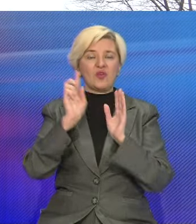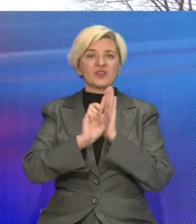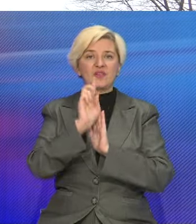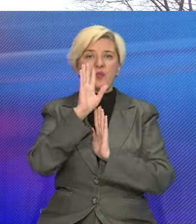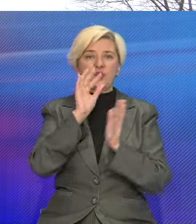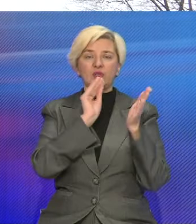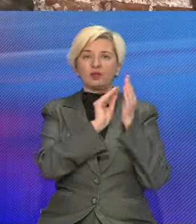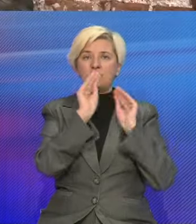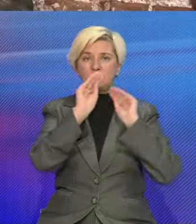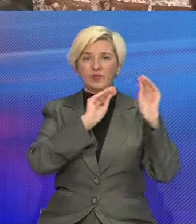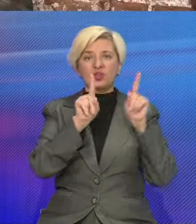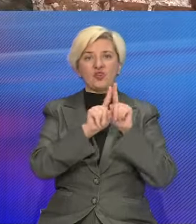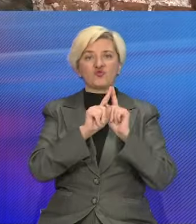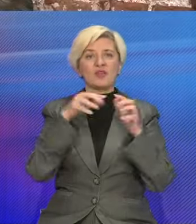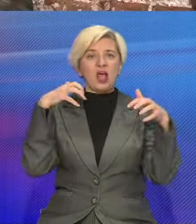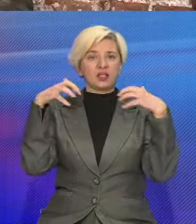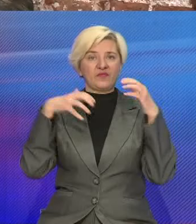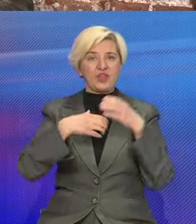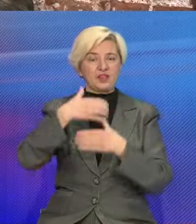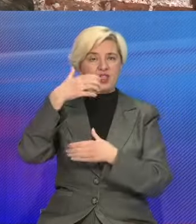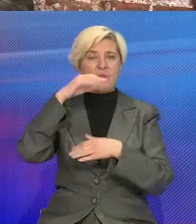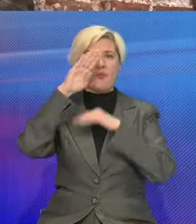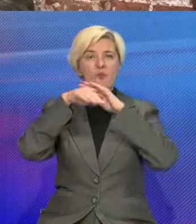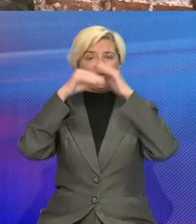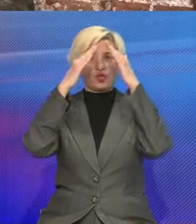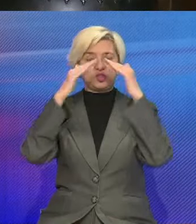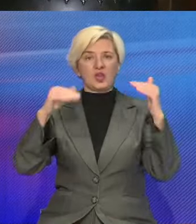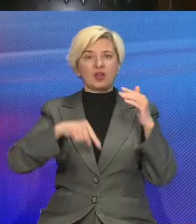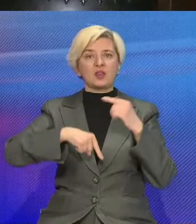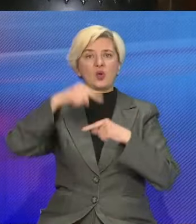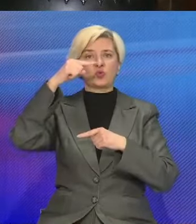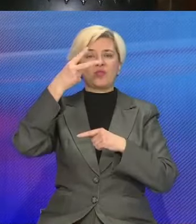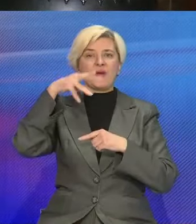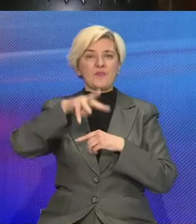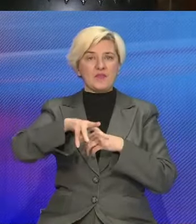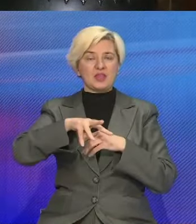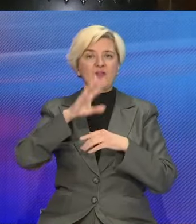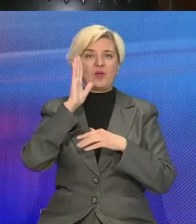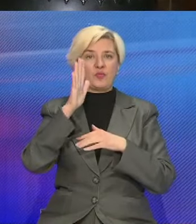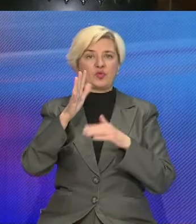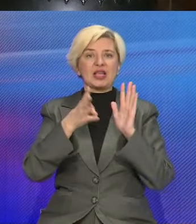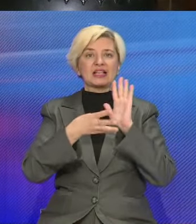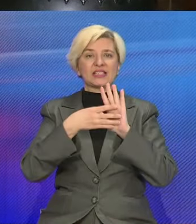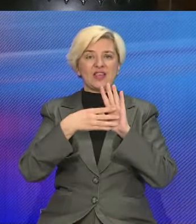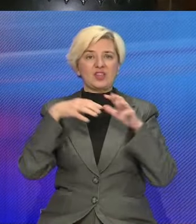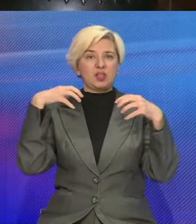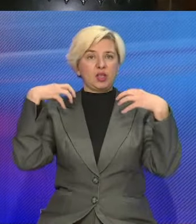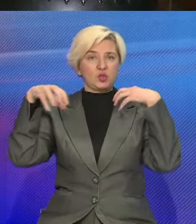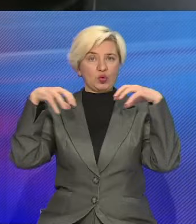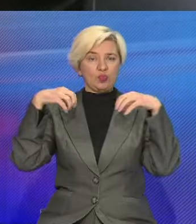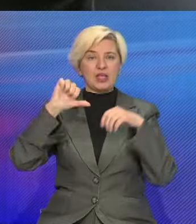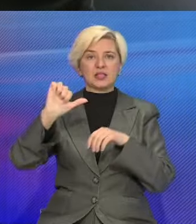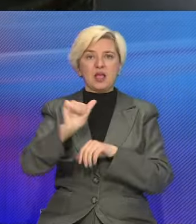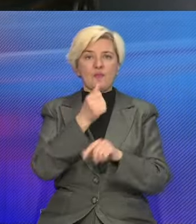крыжі, і на брамі званіцці. Под яє дахом на узроўні двох метрів над землёй размістять девять інструментів. Самый